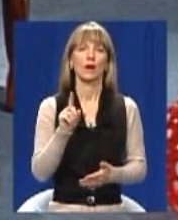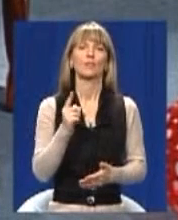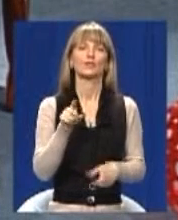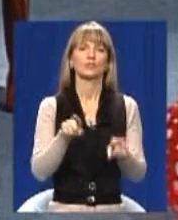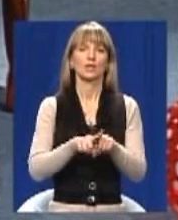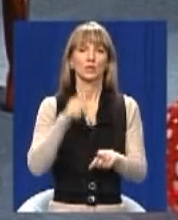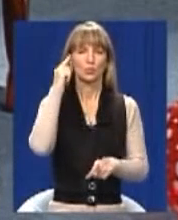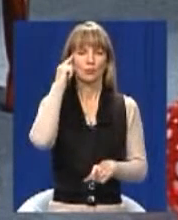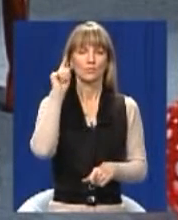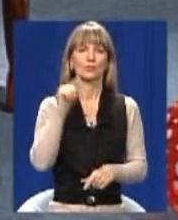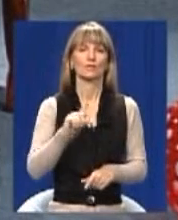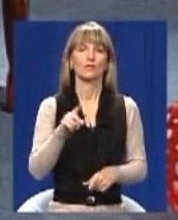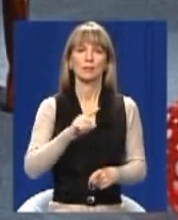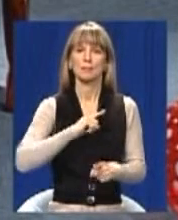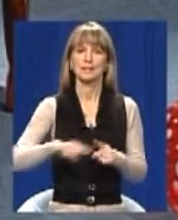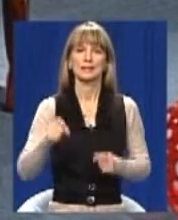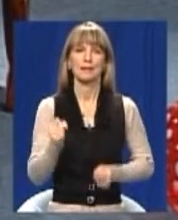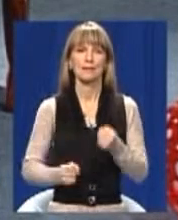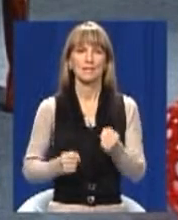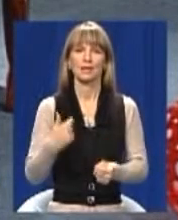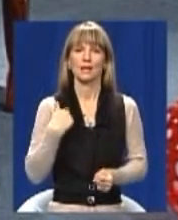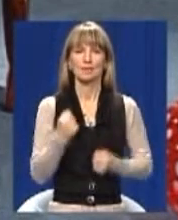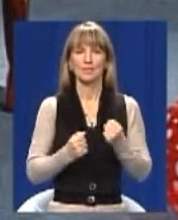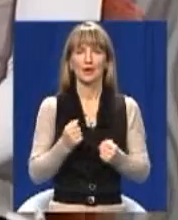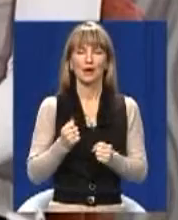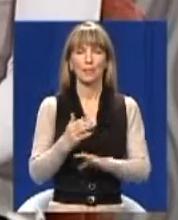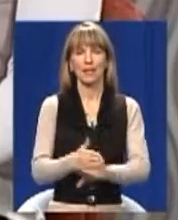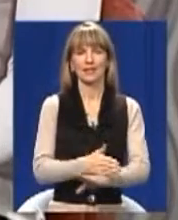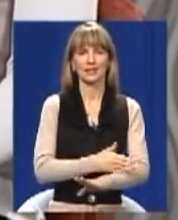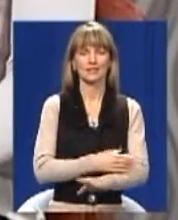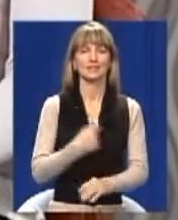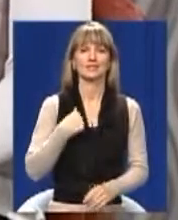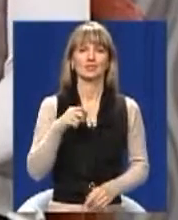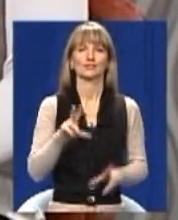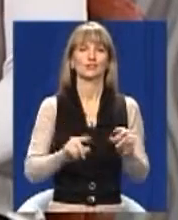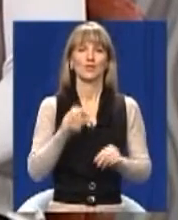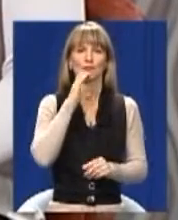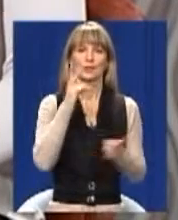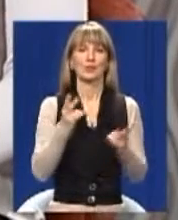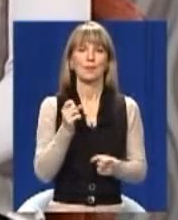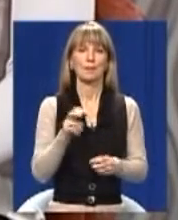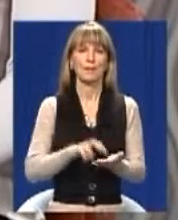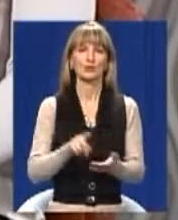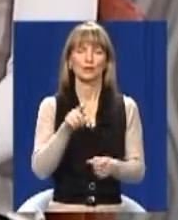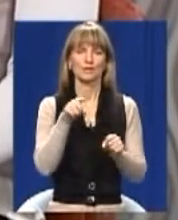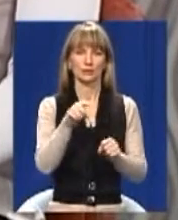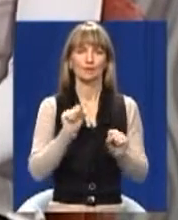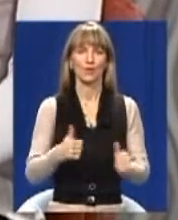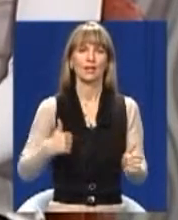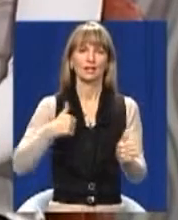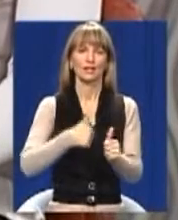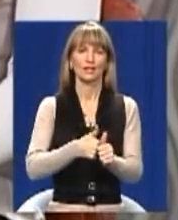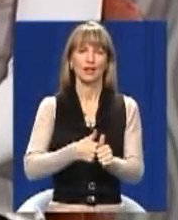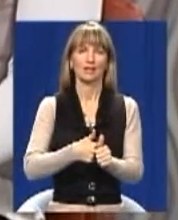так думаєш? Тому що вони швидко бігають, а я не швидко бігаю. А, тобто ти вважаєш, що вовків треба боятися, тому що вони тебе можуть